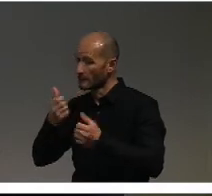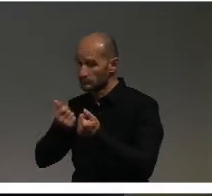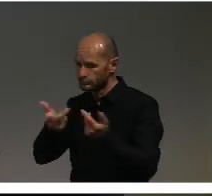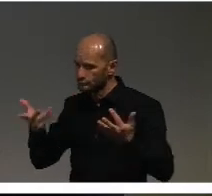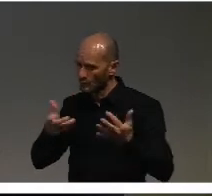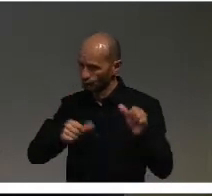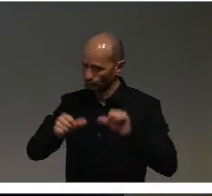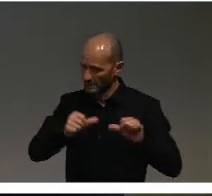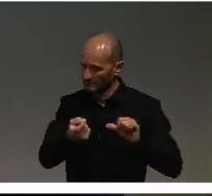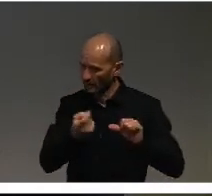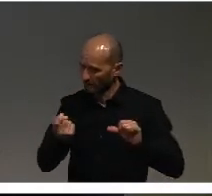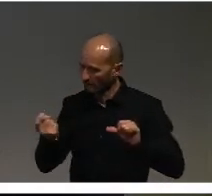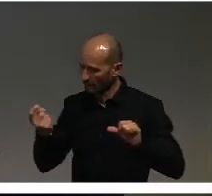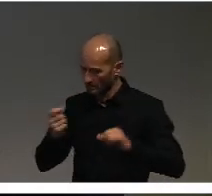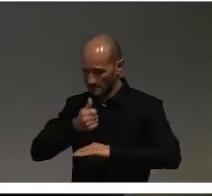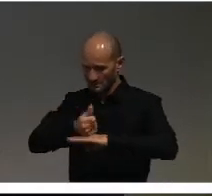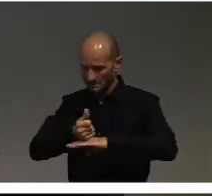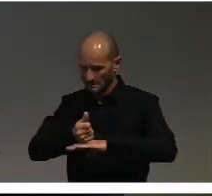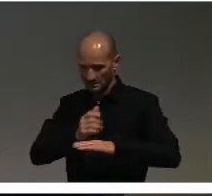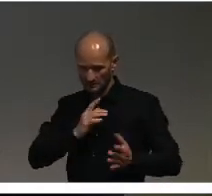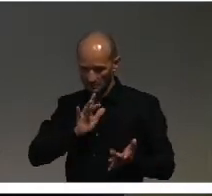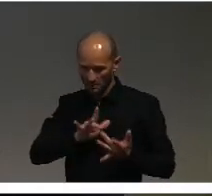et d'appliquer des facteurs